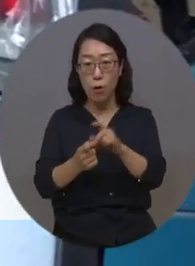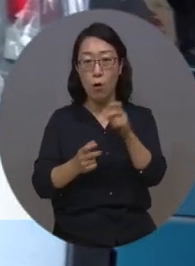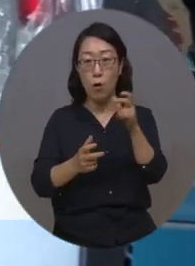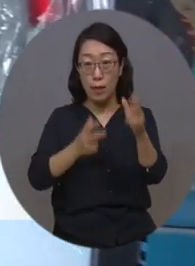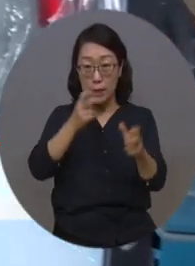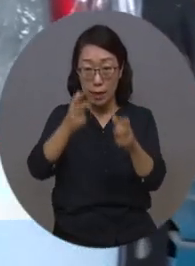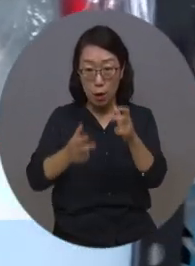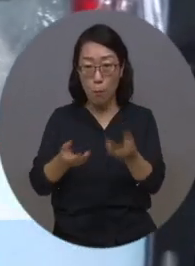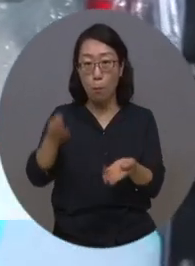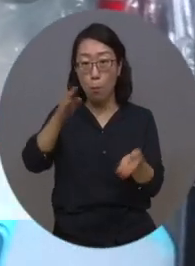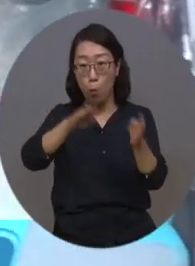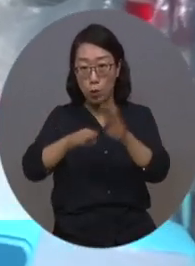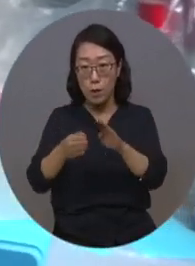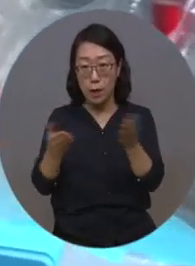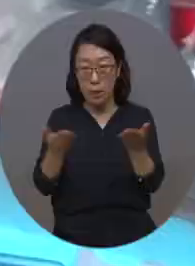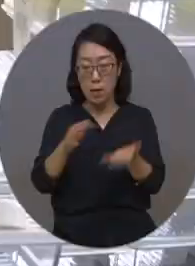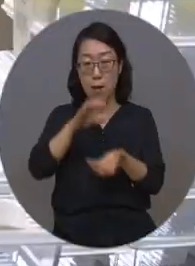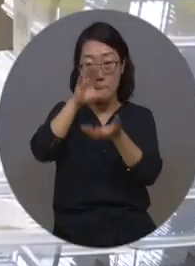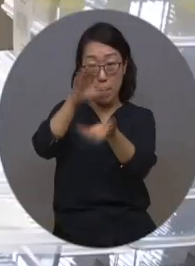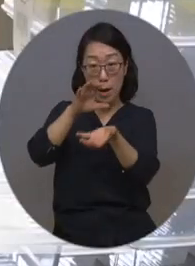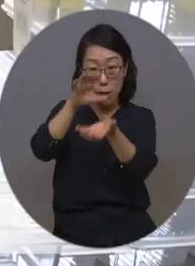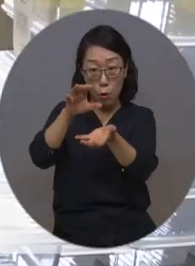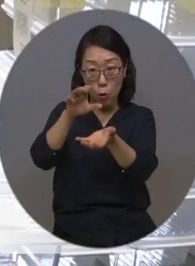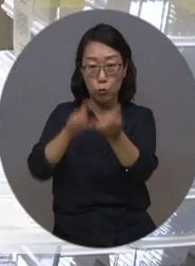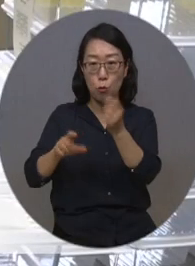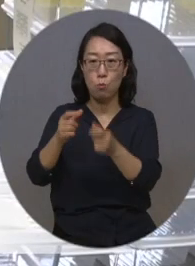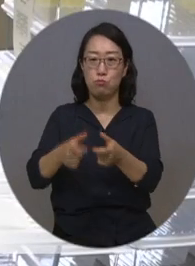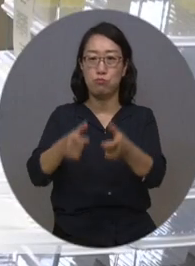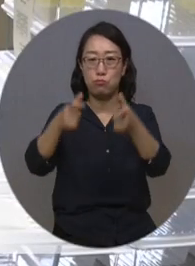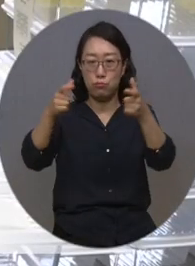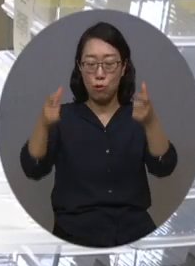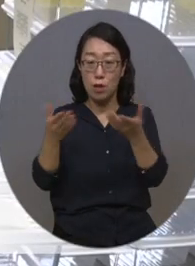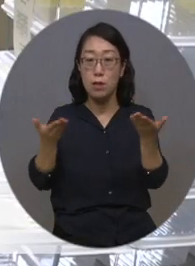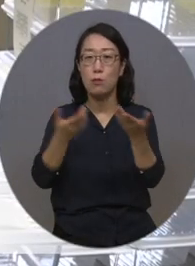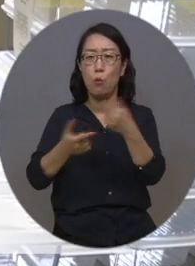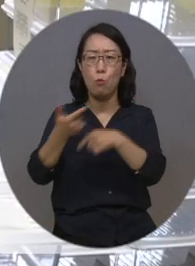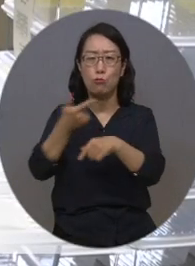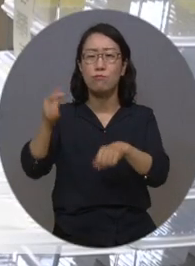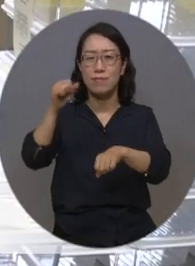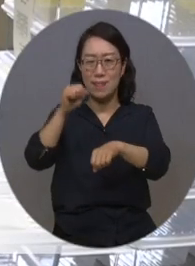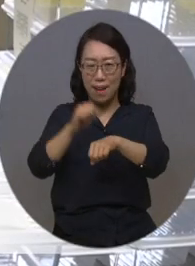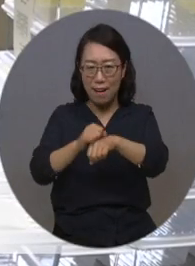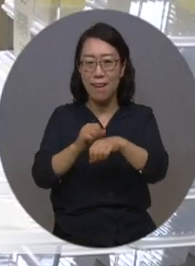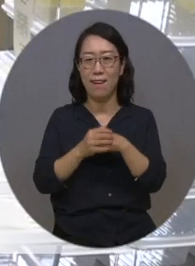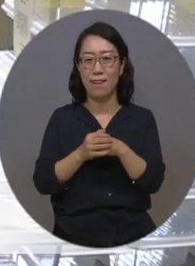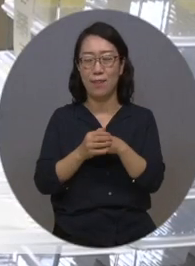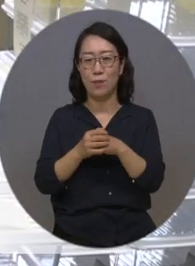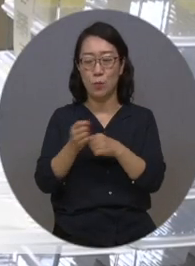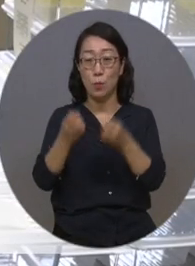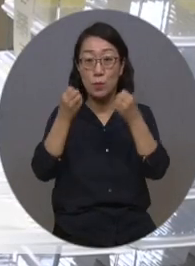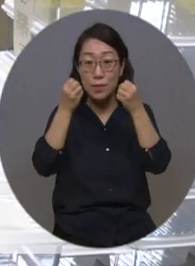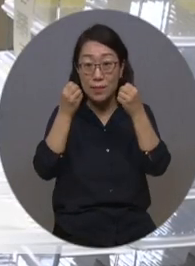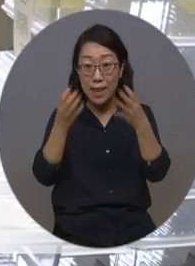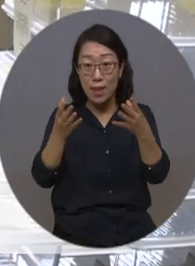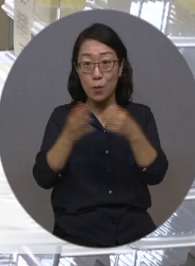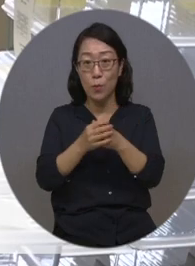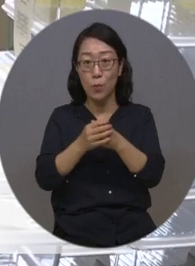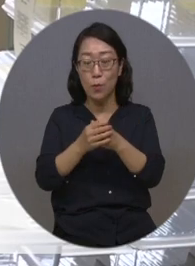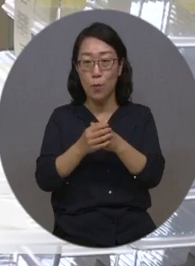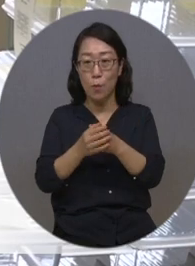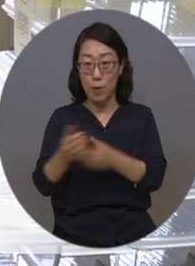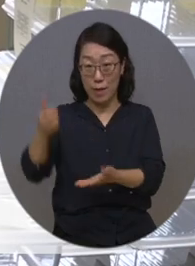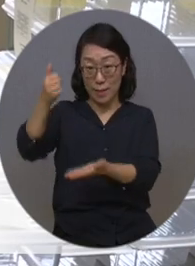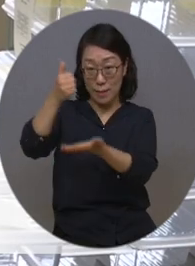허무 물량은 계속 증가했습니다 기본 별이 너무 일부러 더하고 있고 또 새로 개장이